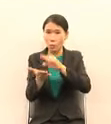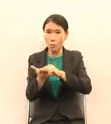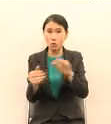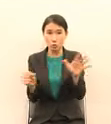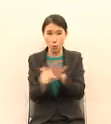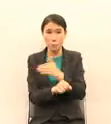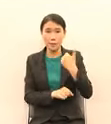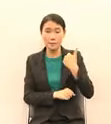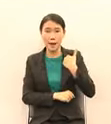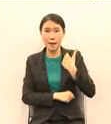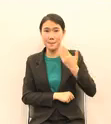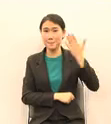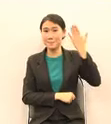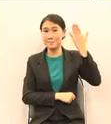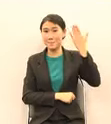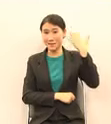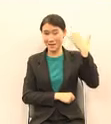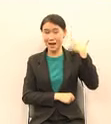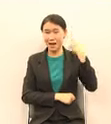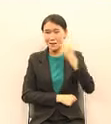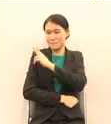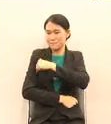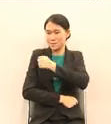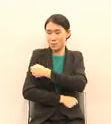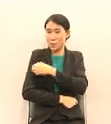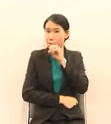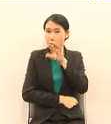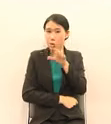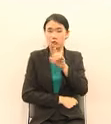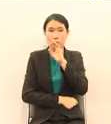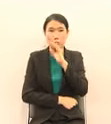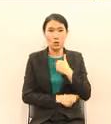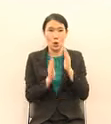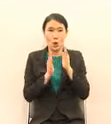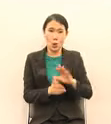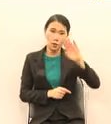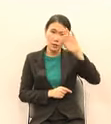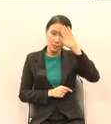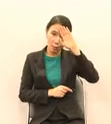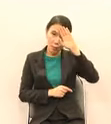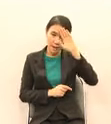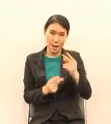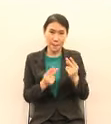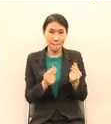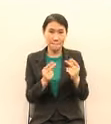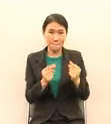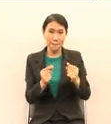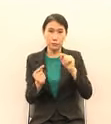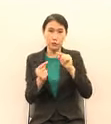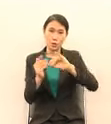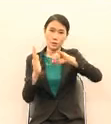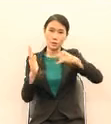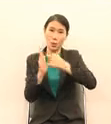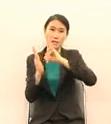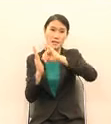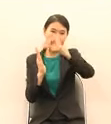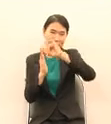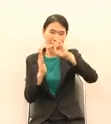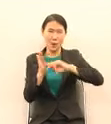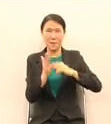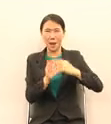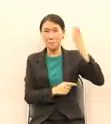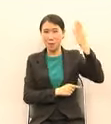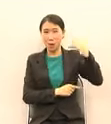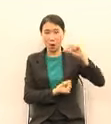เพราะจากเมื่อสักครู่เนี้ยค่ะเห็นบอกว่าผู้ป่วยที่พบในสถานบันเทิงจากเชียงใหม่ก็มีประวัติที่สนามมวยในกรุงเทพด้วยค่